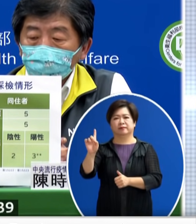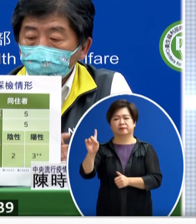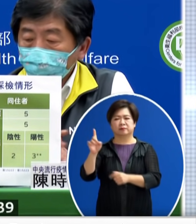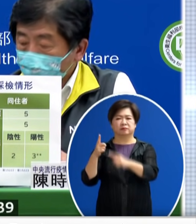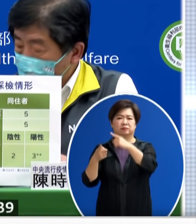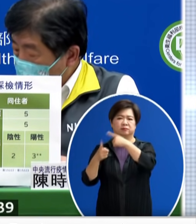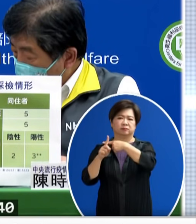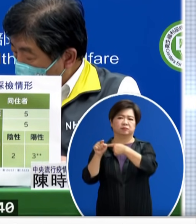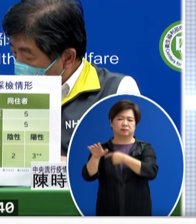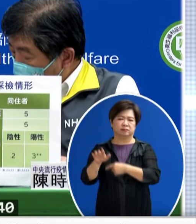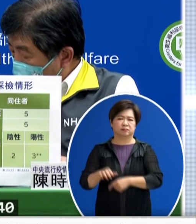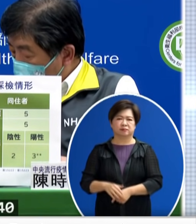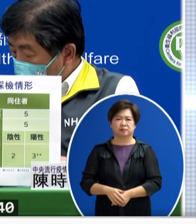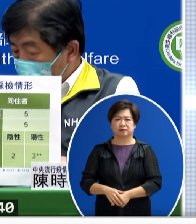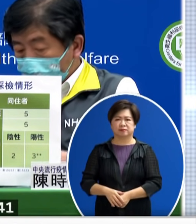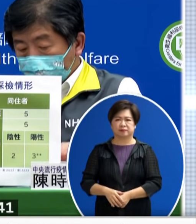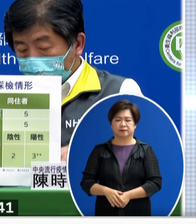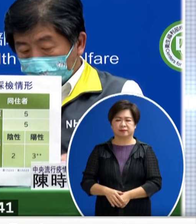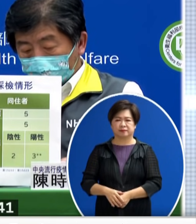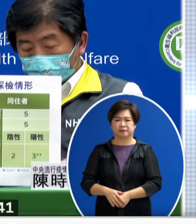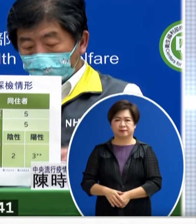是阳性。